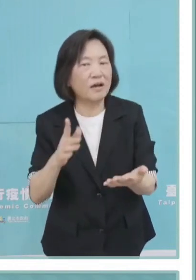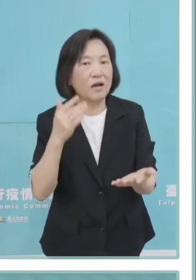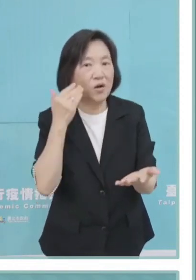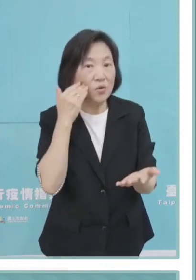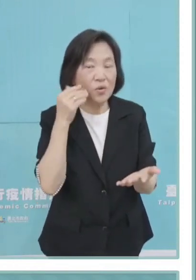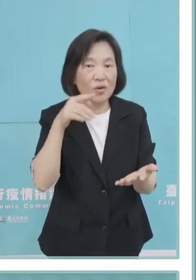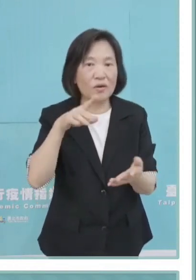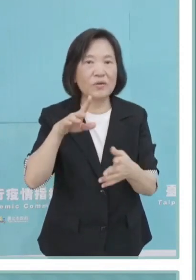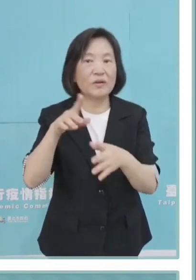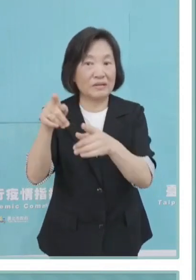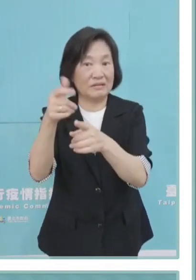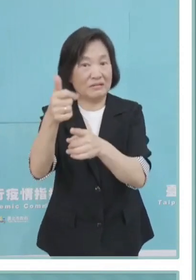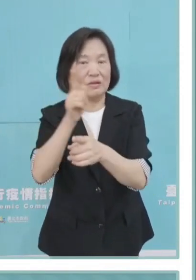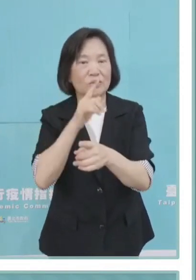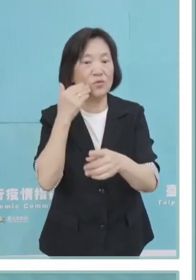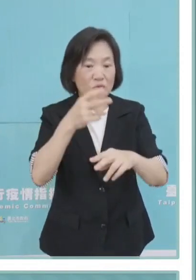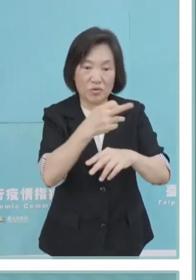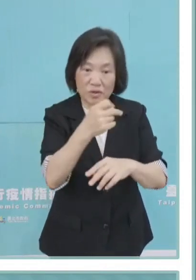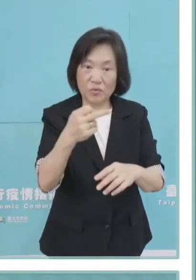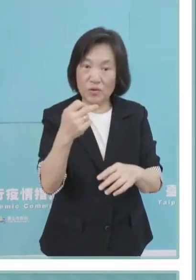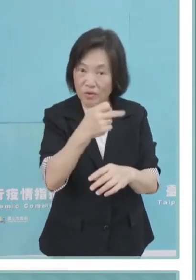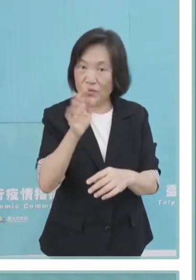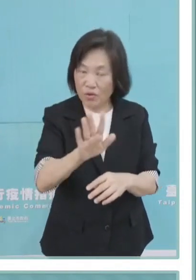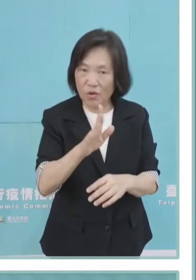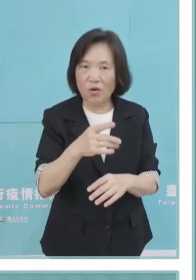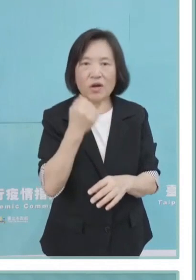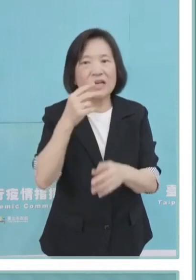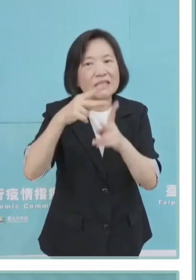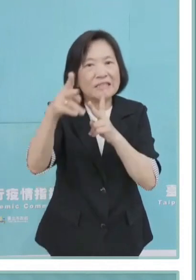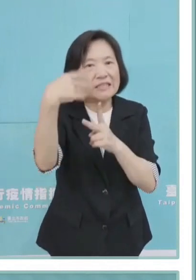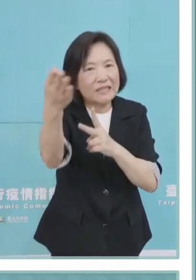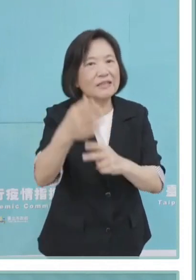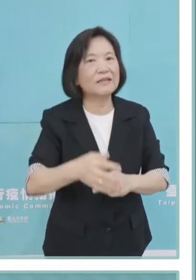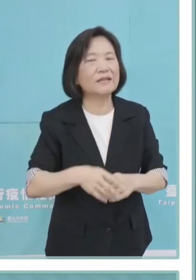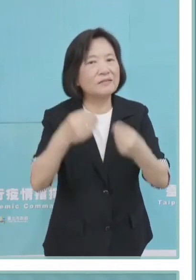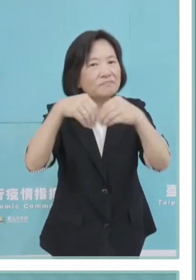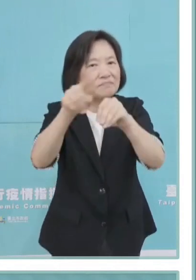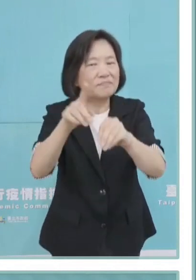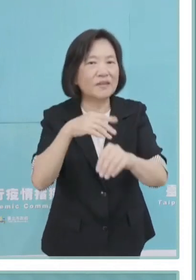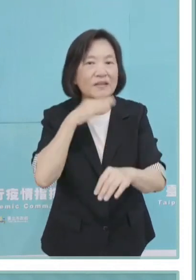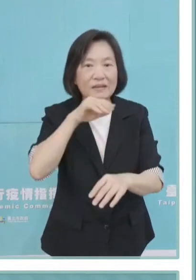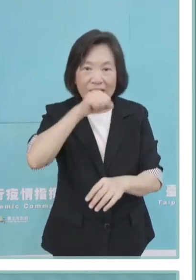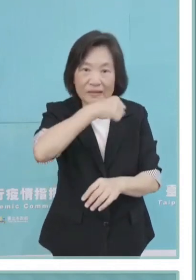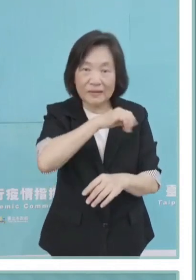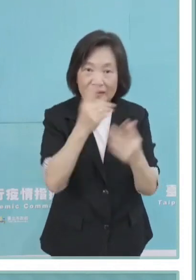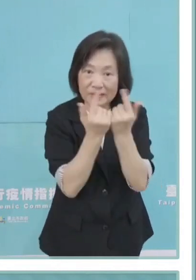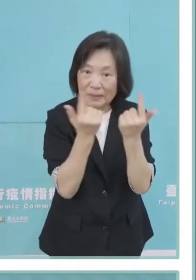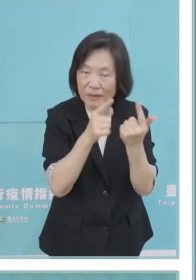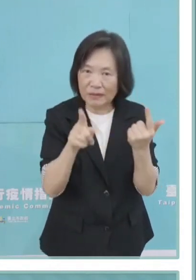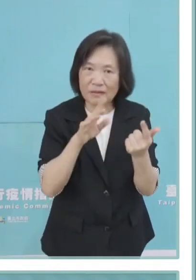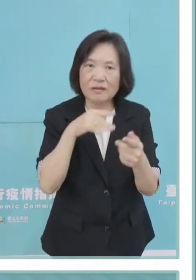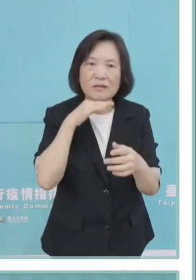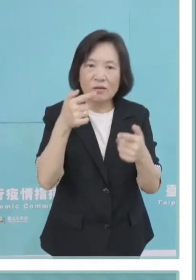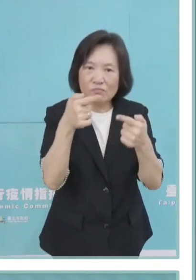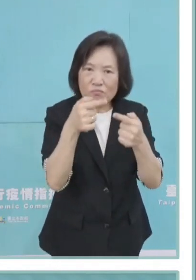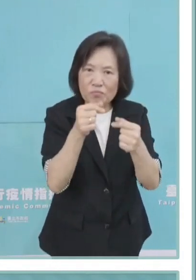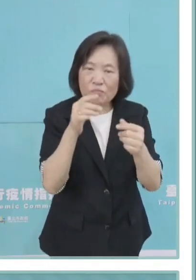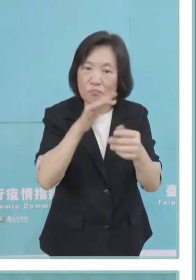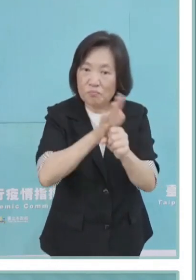文版的话，哈，寄问给他，他们研究看看，你知道，参考一下台北在后疫情时代的产业转型计划是什